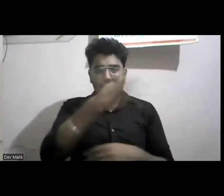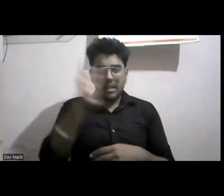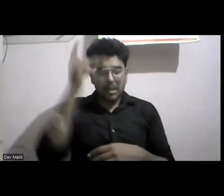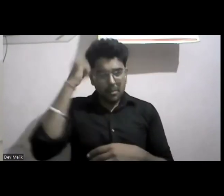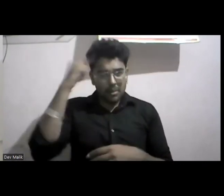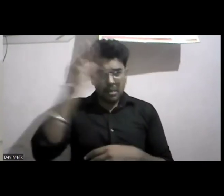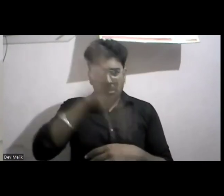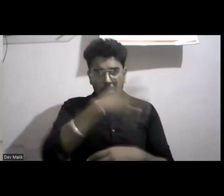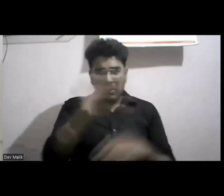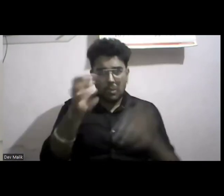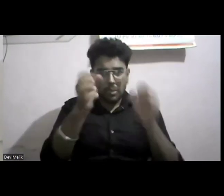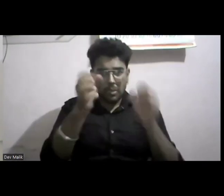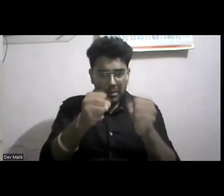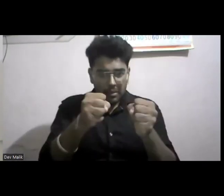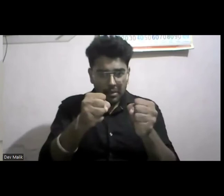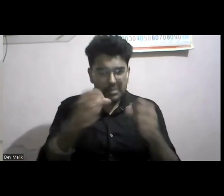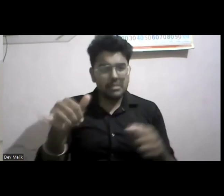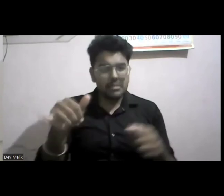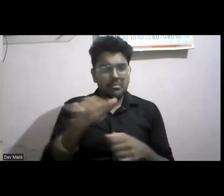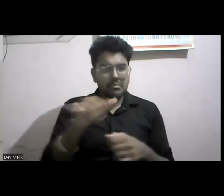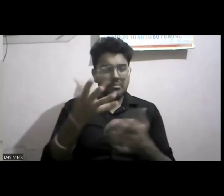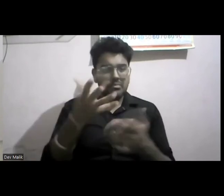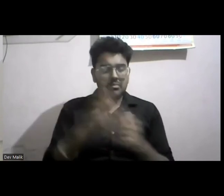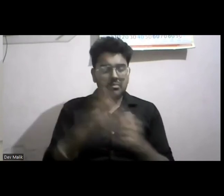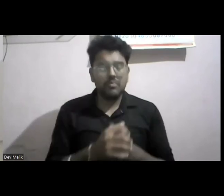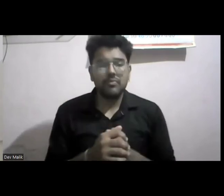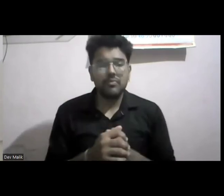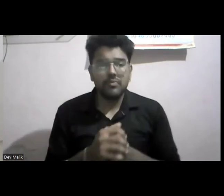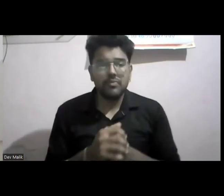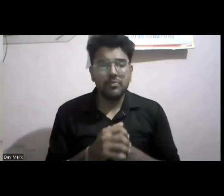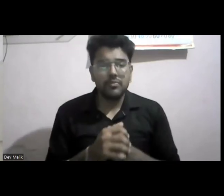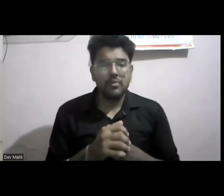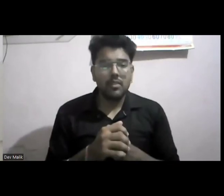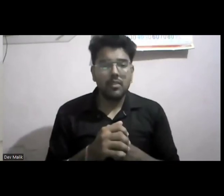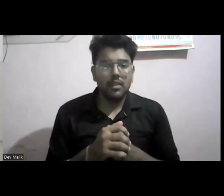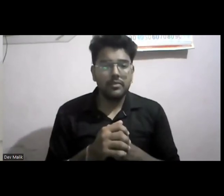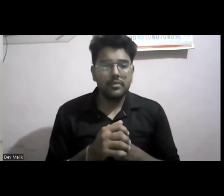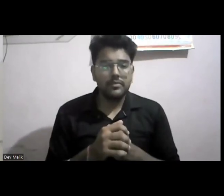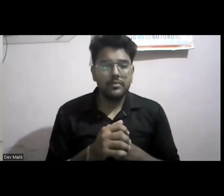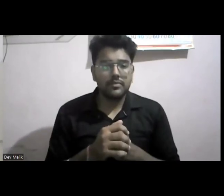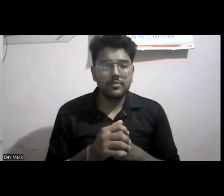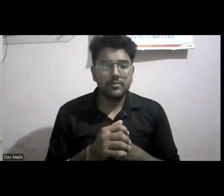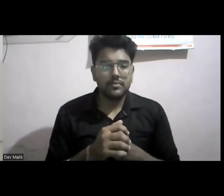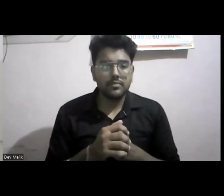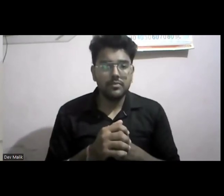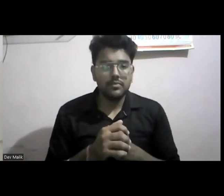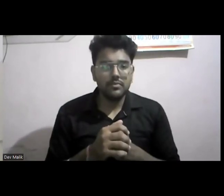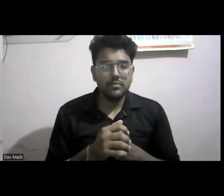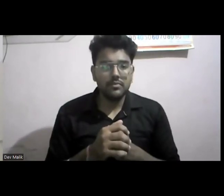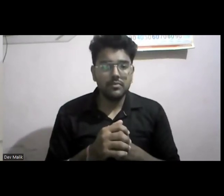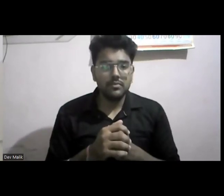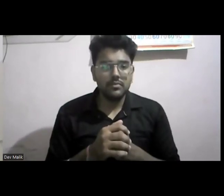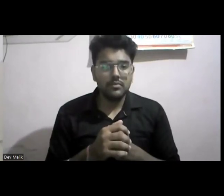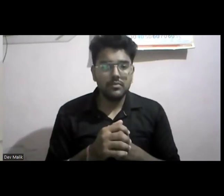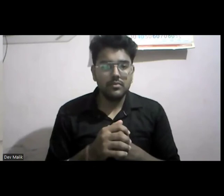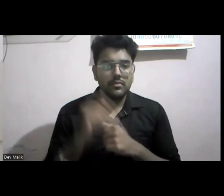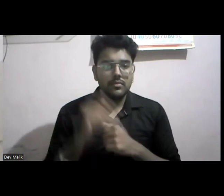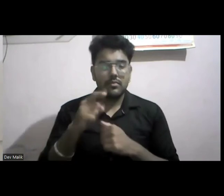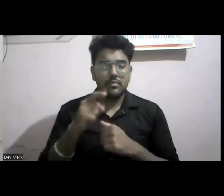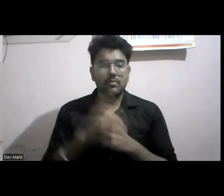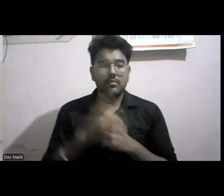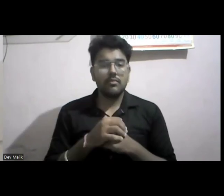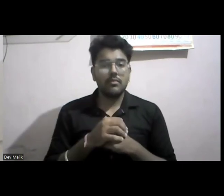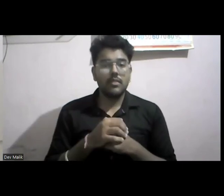खाना इज समथिंग दैट यू नो आई वाज टॉकिंग अबाउट just a few minutes back about this psychiatric gaze that